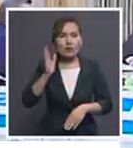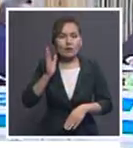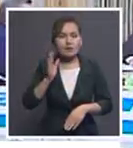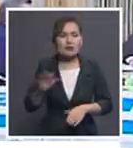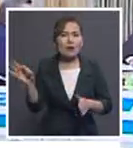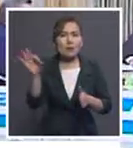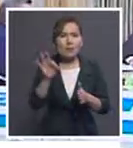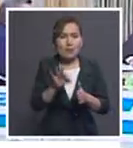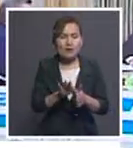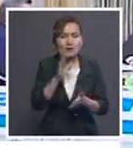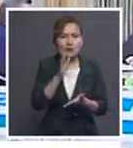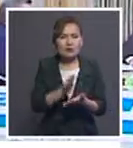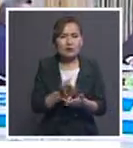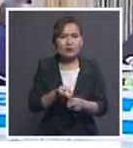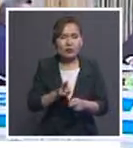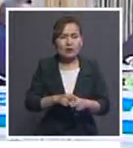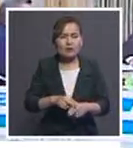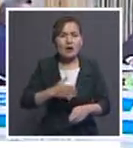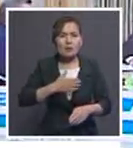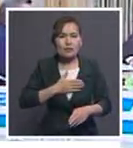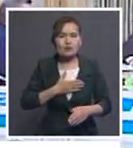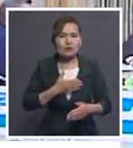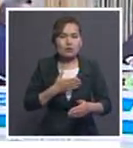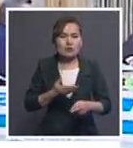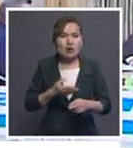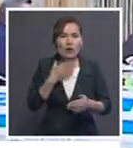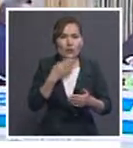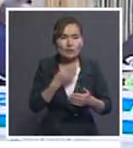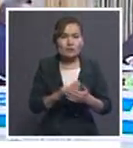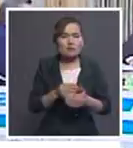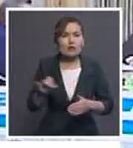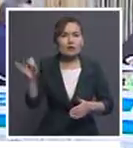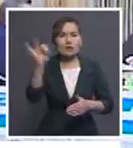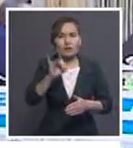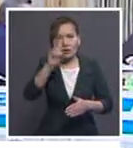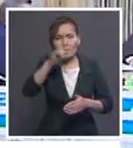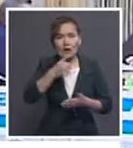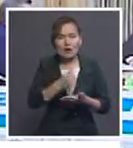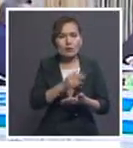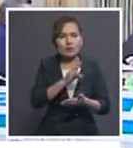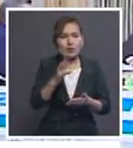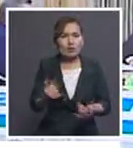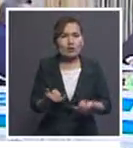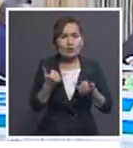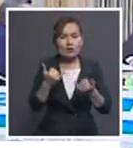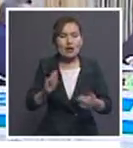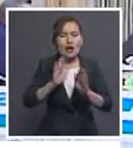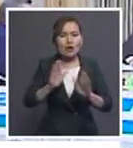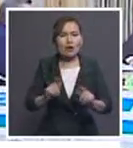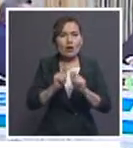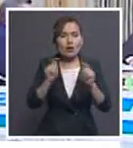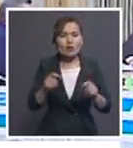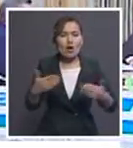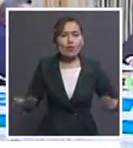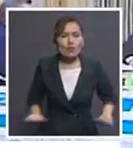үлкен құндылықты жасалып отырған іс-шараларымыз ол енді елбасы арқылы, елбасының өмір